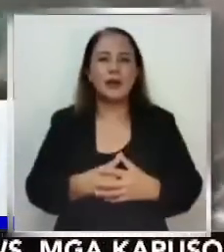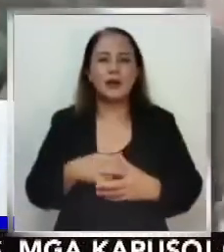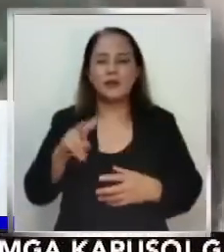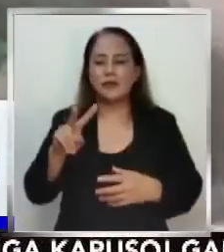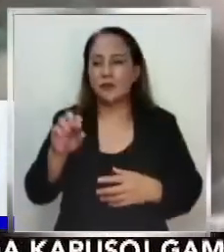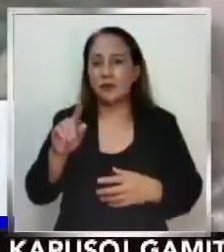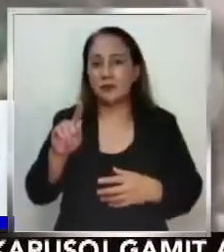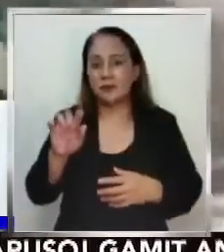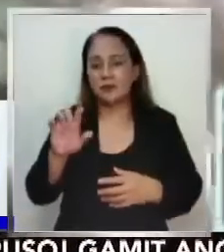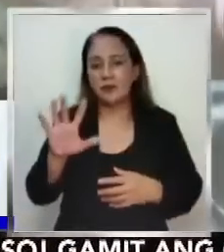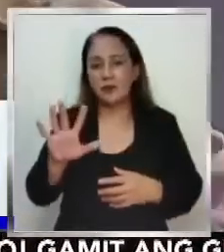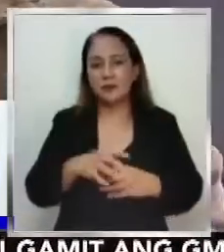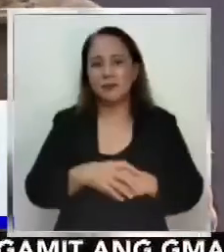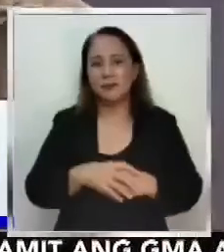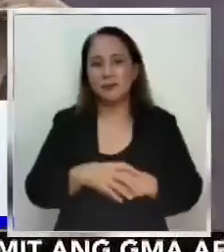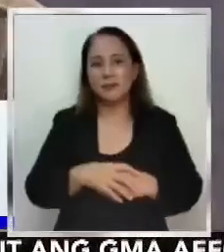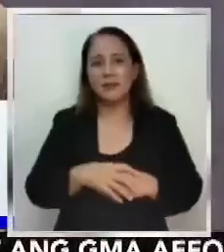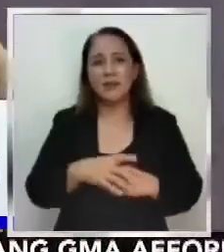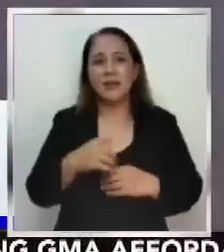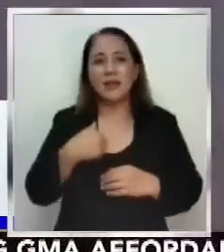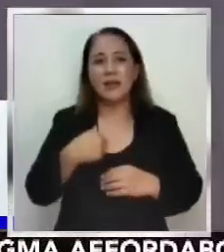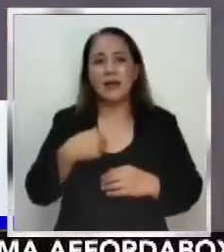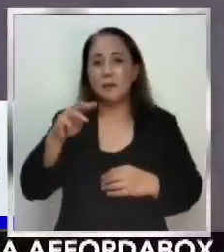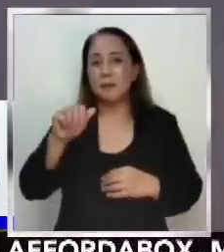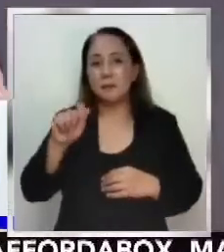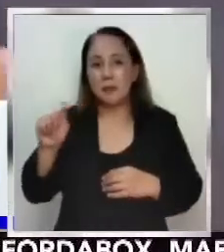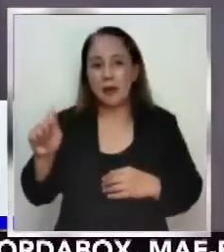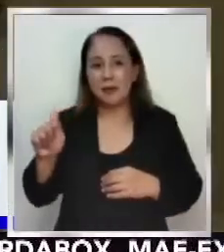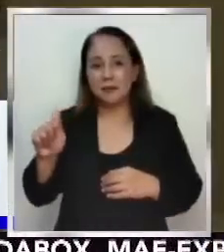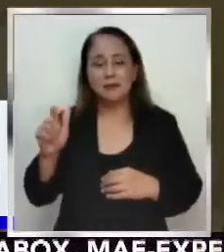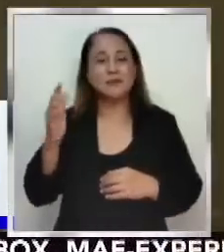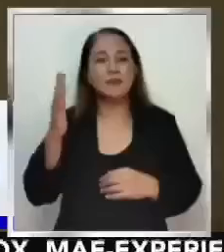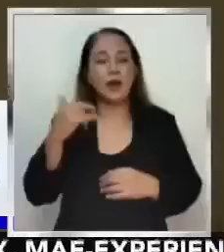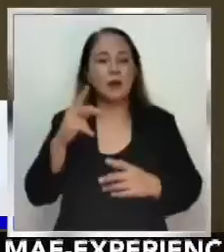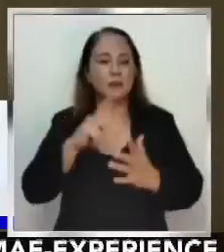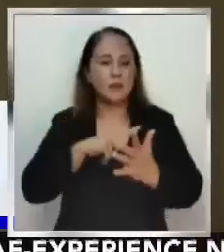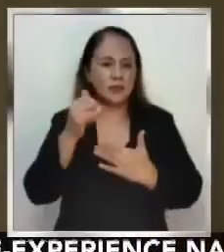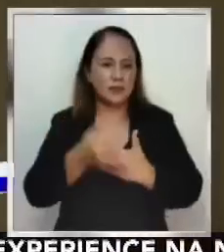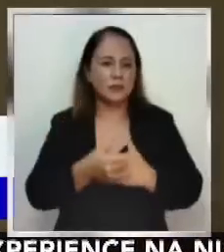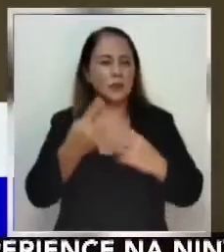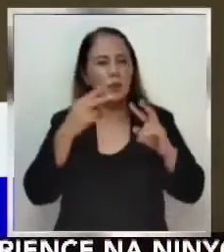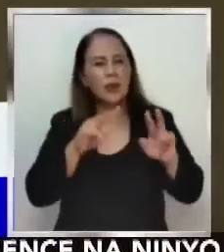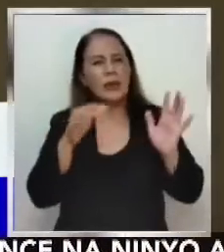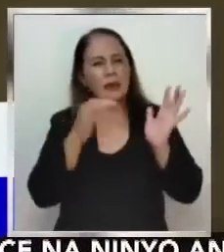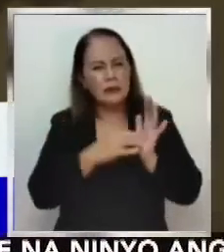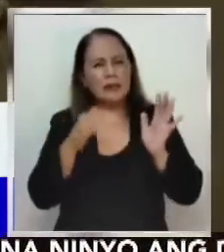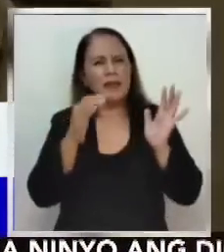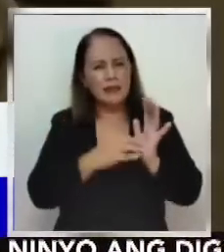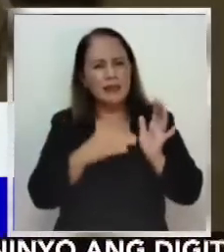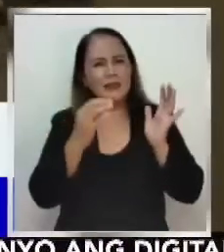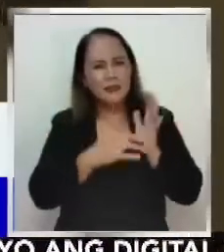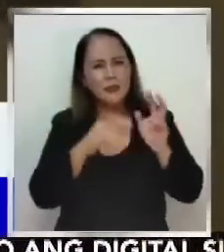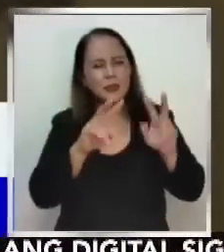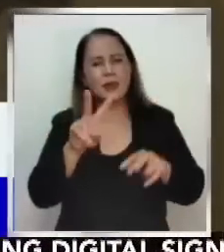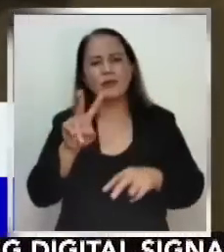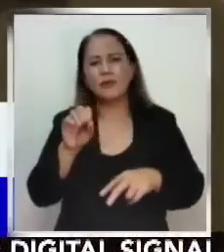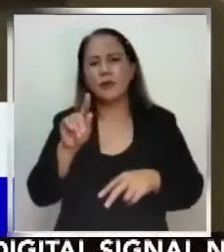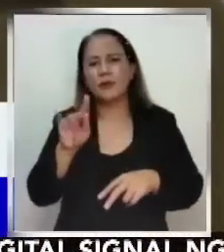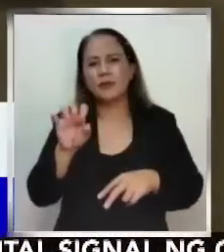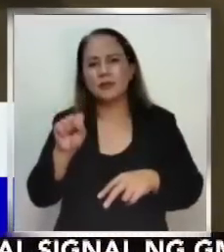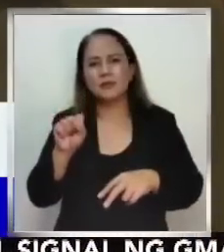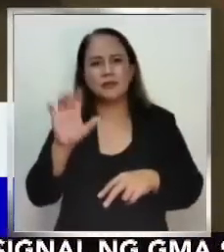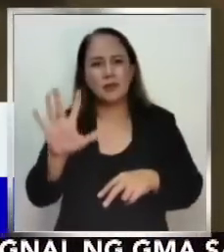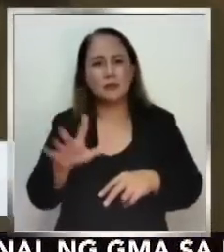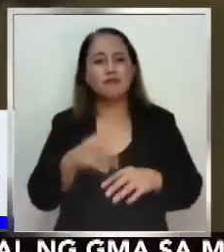na si Big Bird Armstrong na si Matt Lozano ang proyekto. Pinanood ko ng paulit-ulit yung series ng Voltes 5. And of